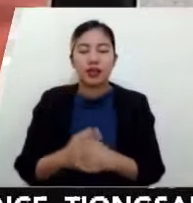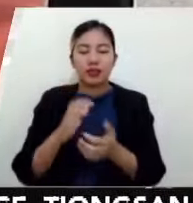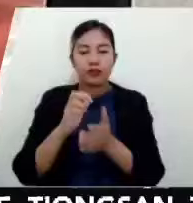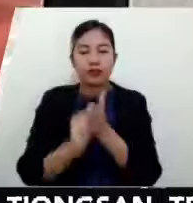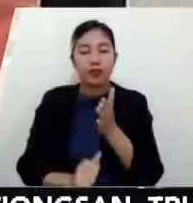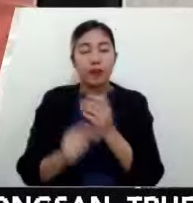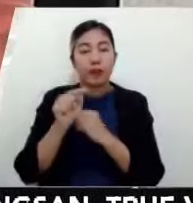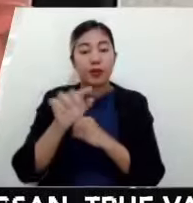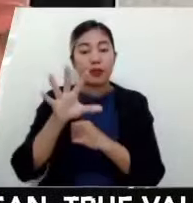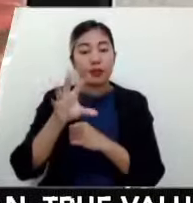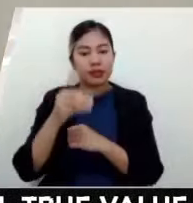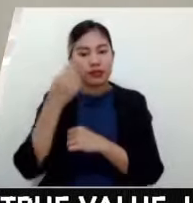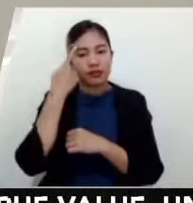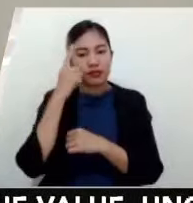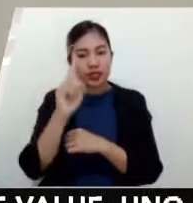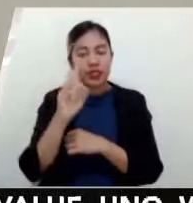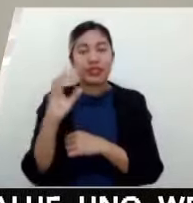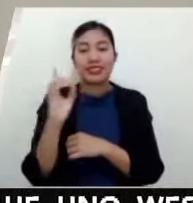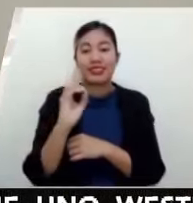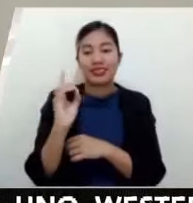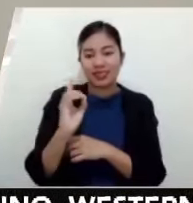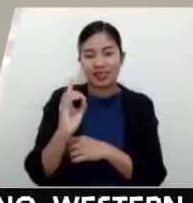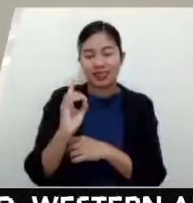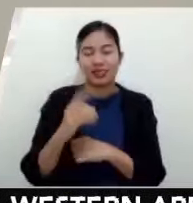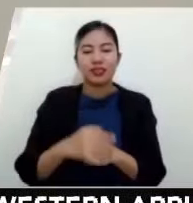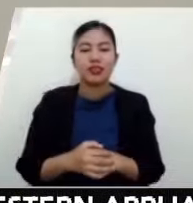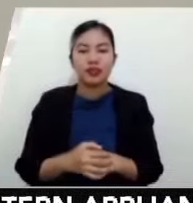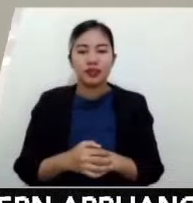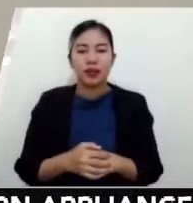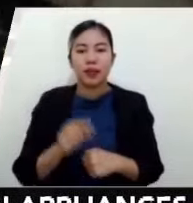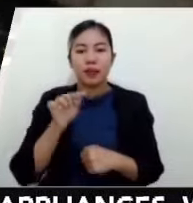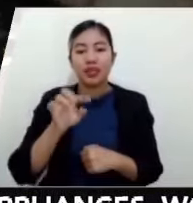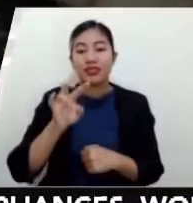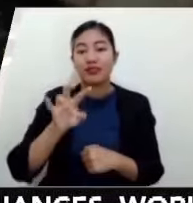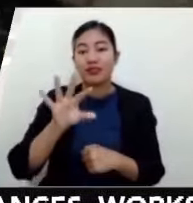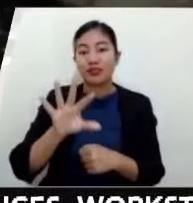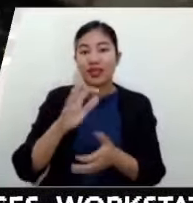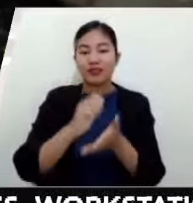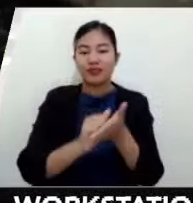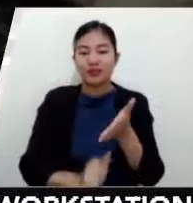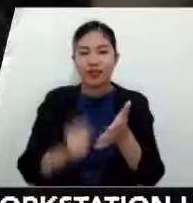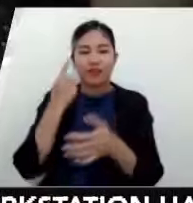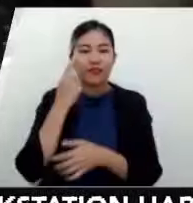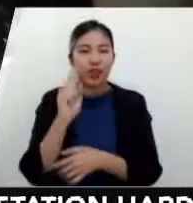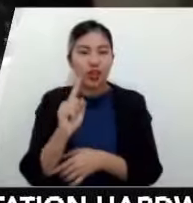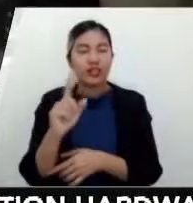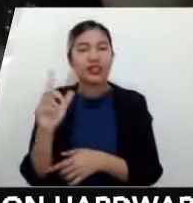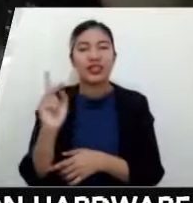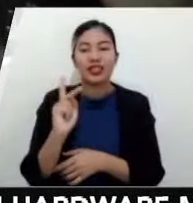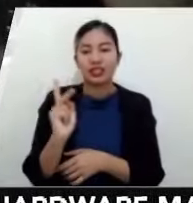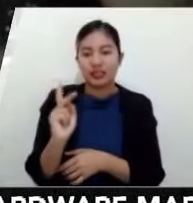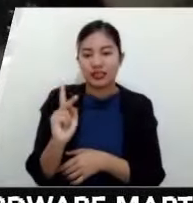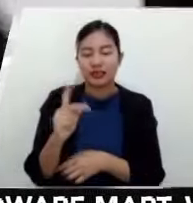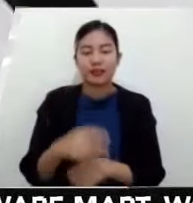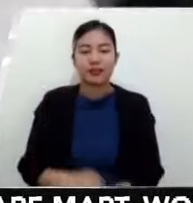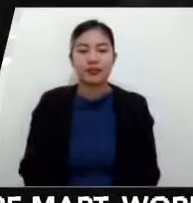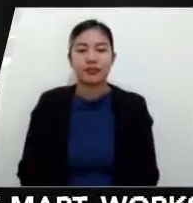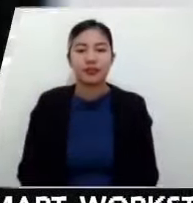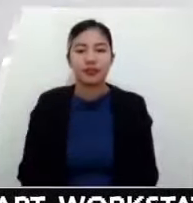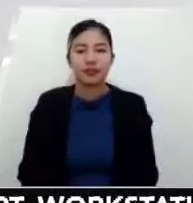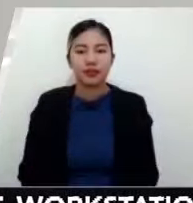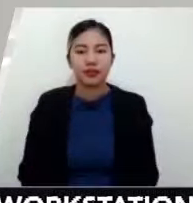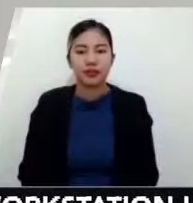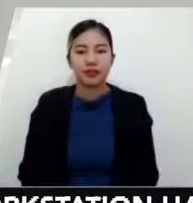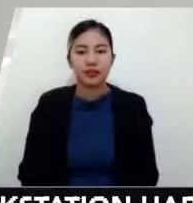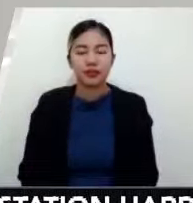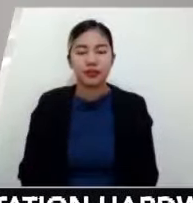kada litro ng diesel at 75 centavos naman ang tapya sa kada litro ng kerosene. Sa monitoring ng GMA